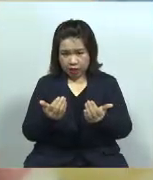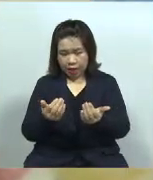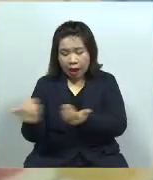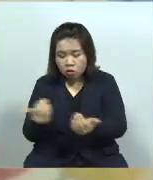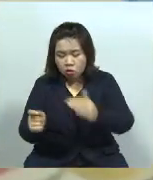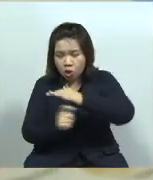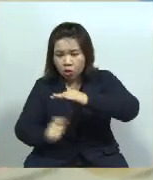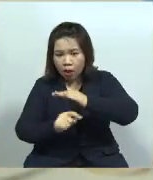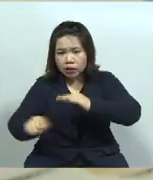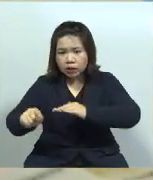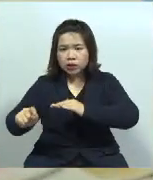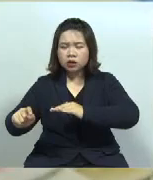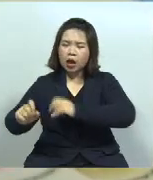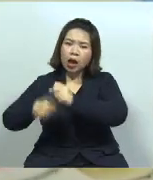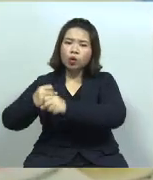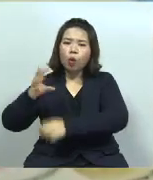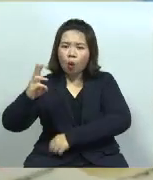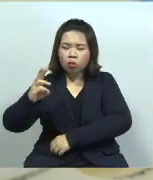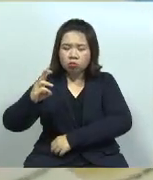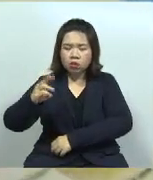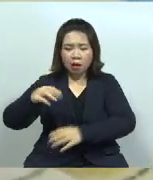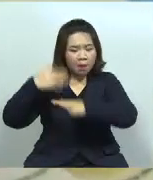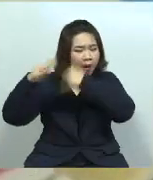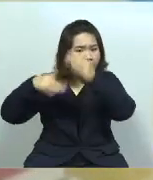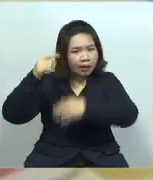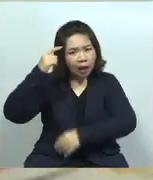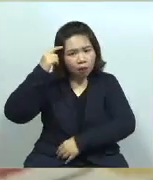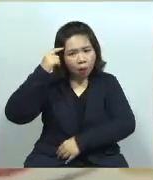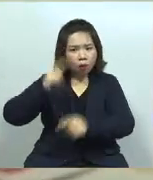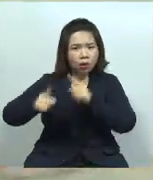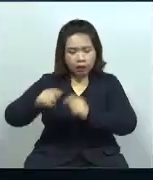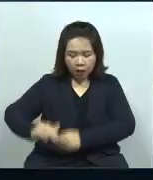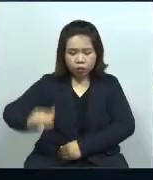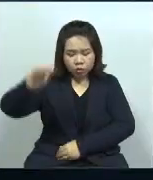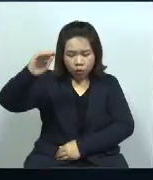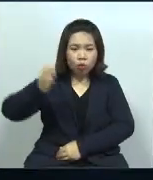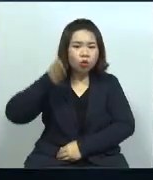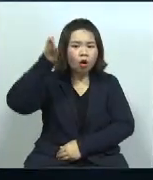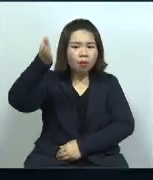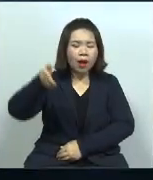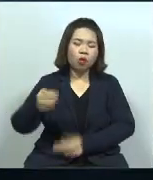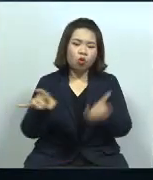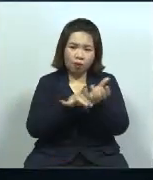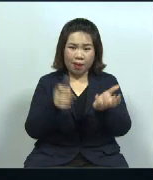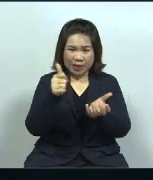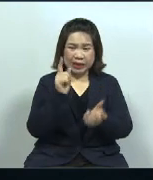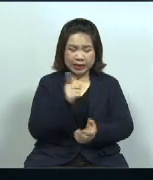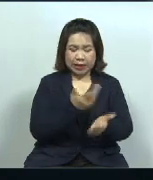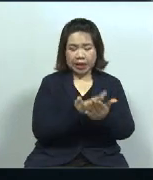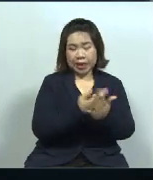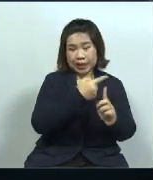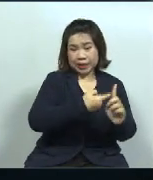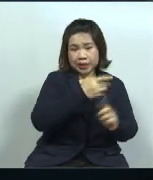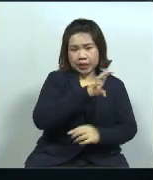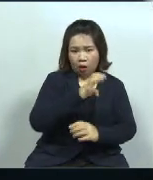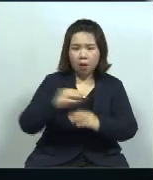มีพัฒนาการเหมาะสมตามวัยเพื่อเติบโตเป็นประชากรที่มีคุณภาพของชาติโดยได้เพิ่มจาก400บาทเป็น600บ